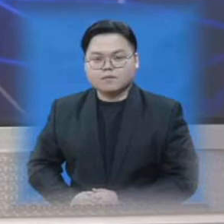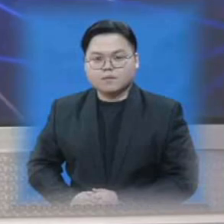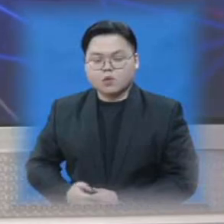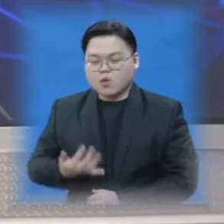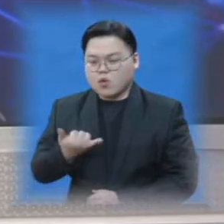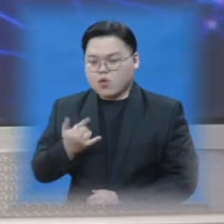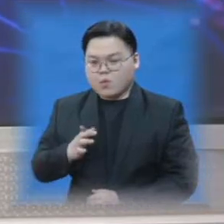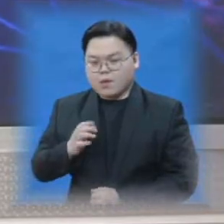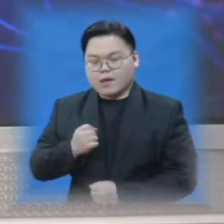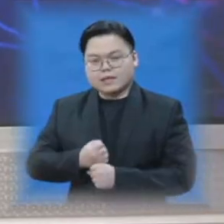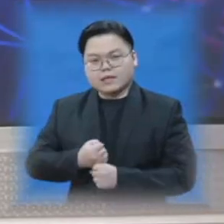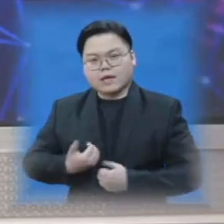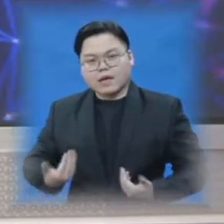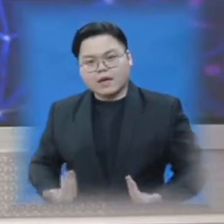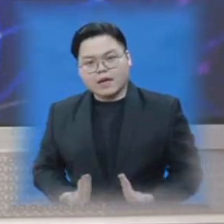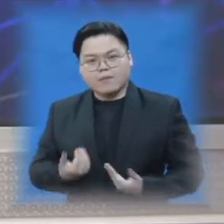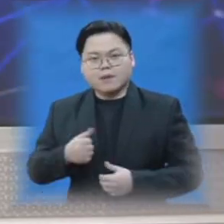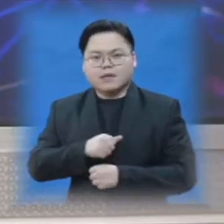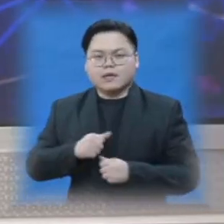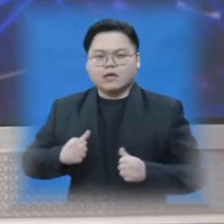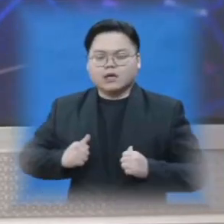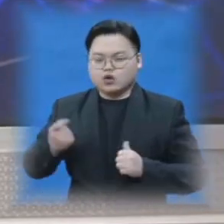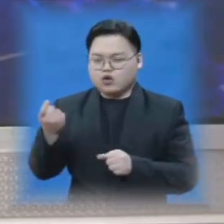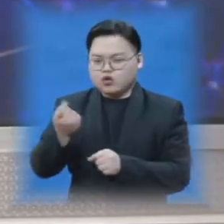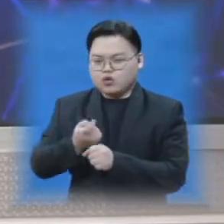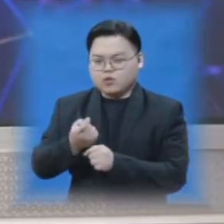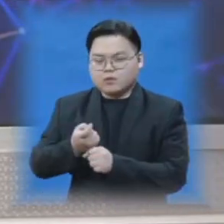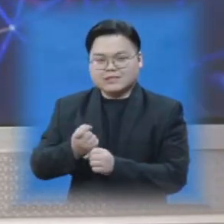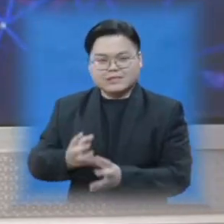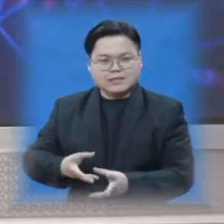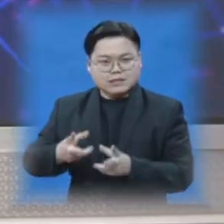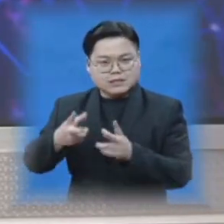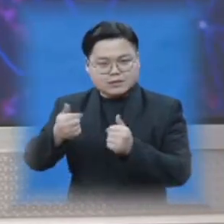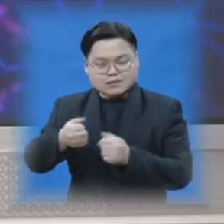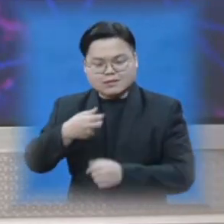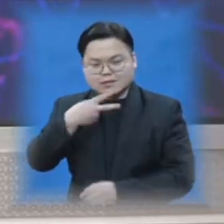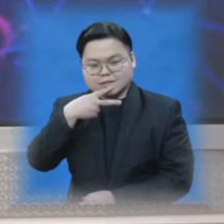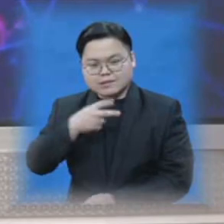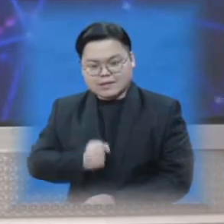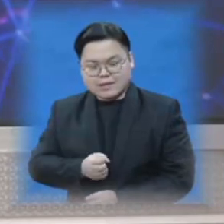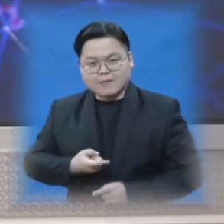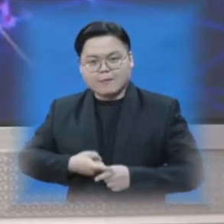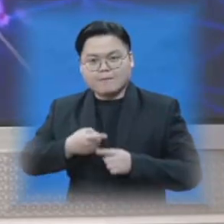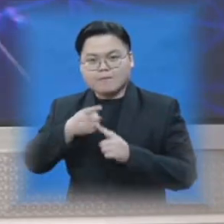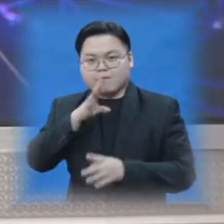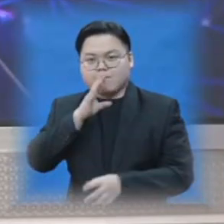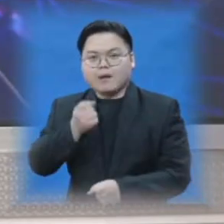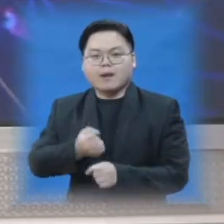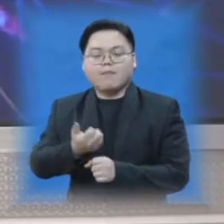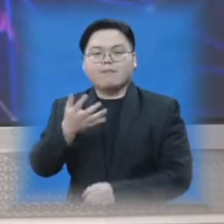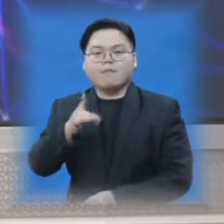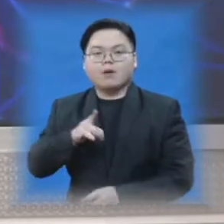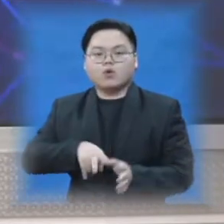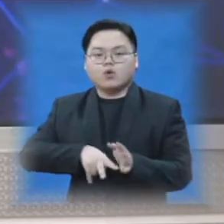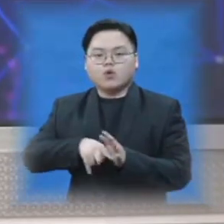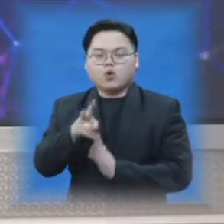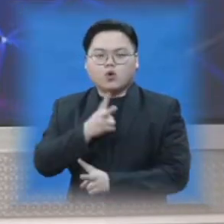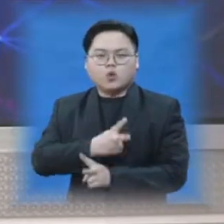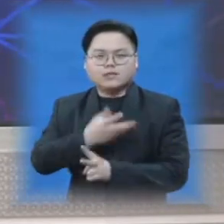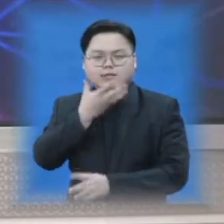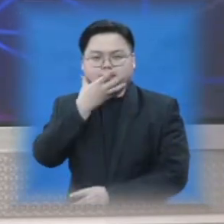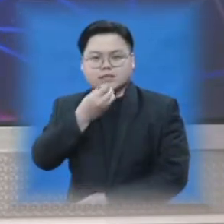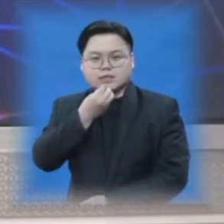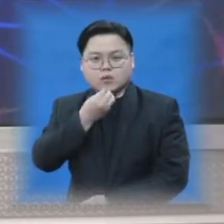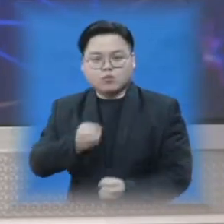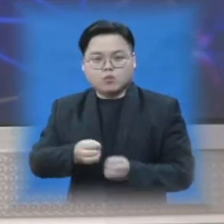Нийслэлд ажиллаж амьдарч байгаа иргэдийн хөдөлмөрийн нөхцөлийг сайжруулах, цалин хөлсийг нэмэгдүүлэх, ажлын байр бий болгох, хууль эрх зүйн таатай орчин бүрдүүлэх